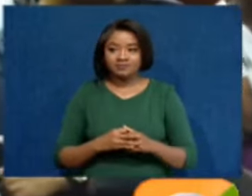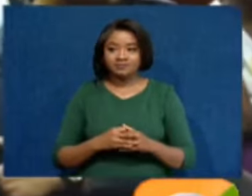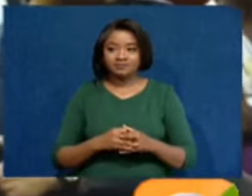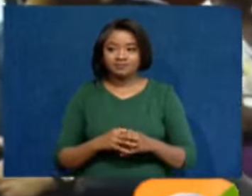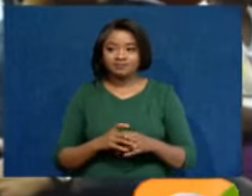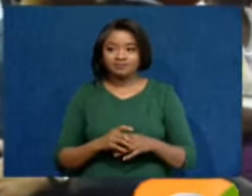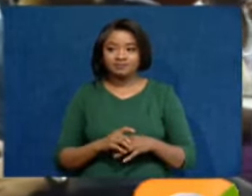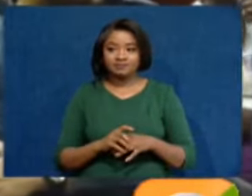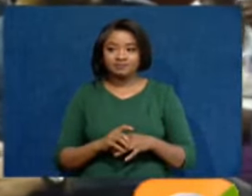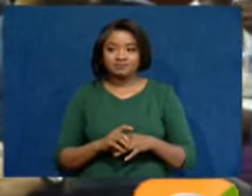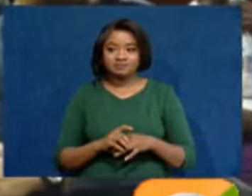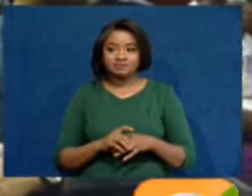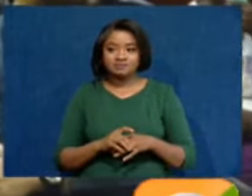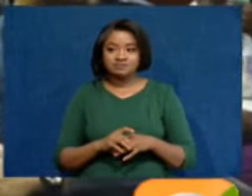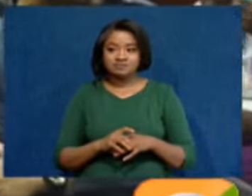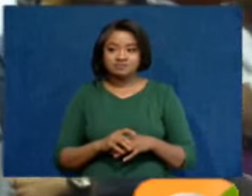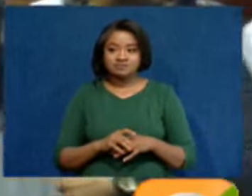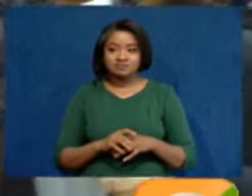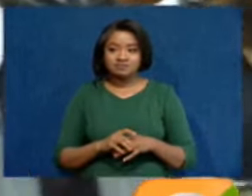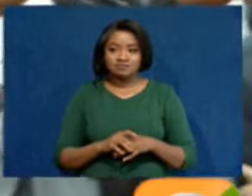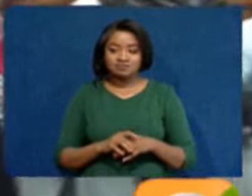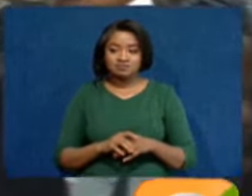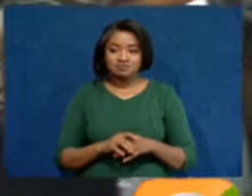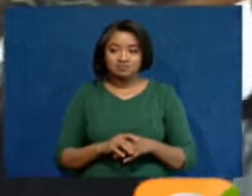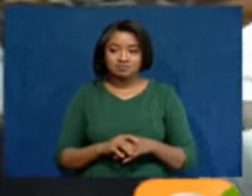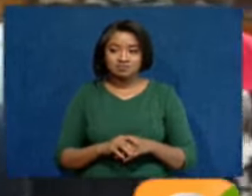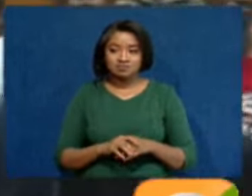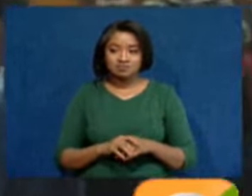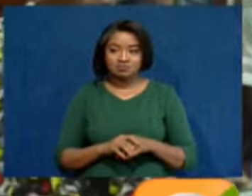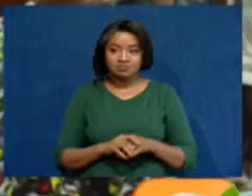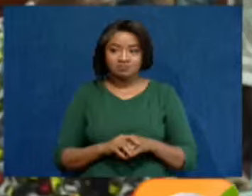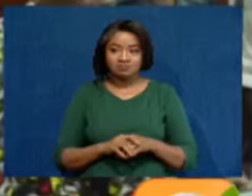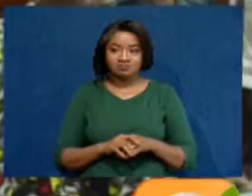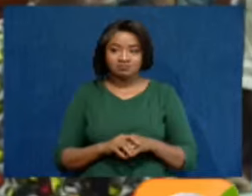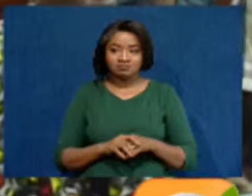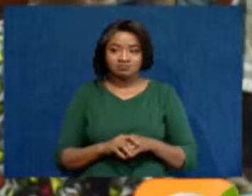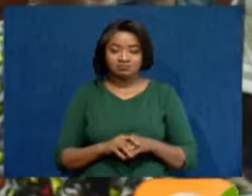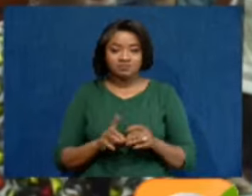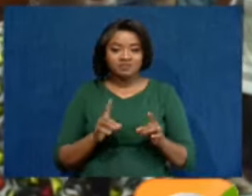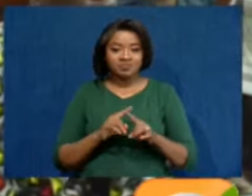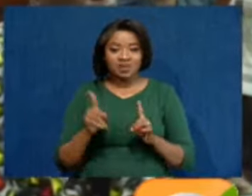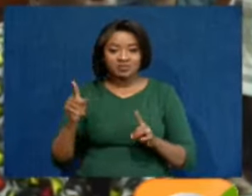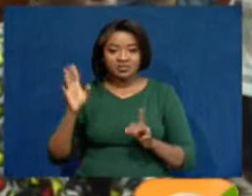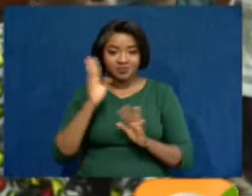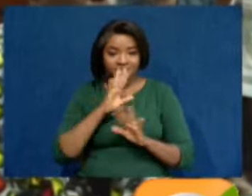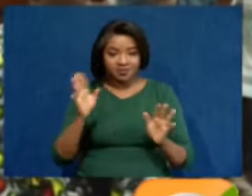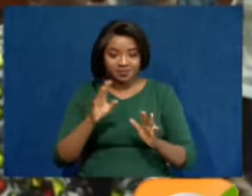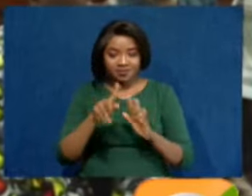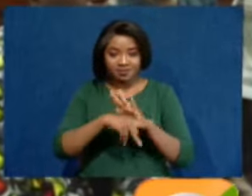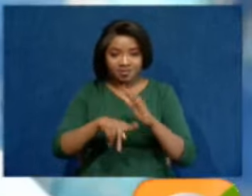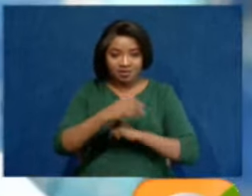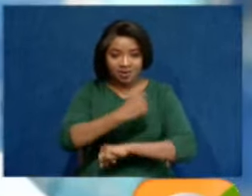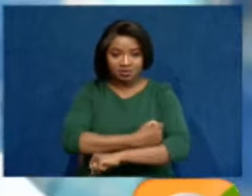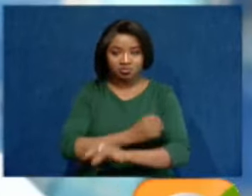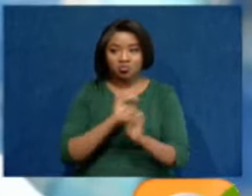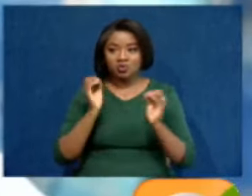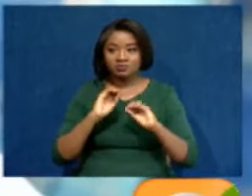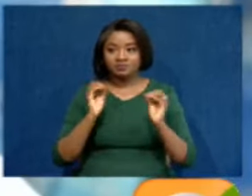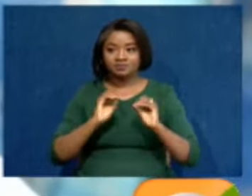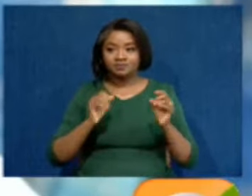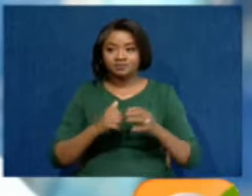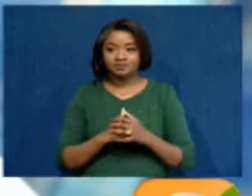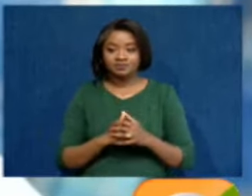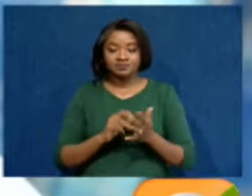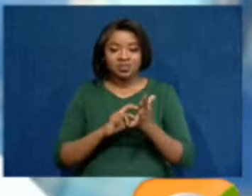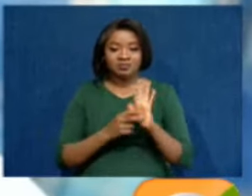sauti. Natoka Shinyani. Hamkuishi Nyali. Na hivyo hakukamilisha masomo ya shule ya msingi. Kwa hivyo wewe mwenyewe